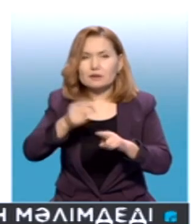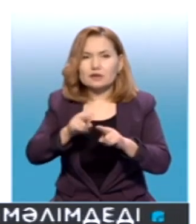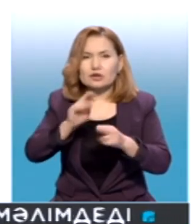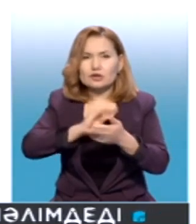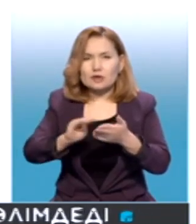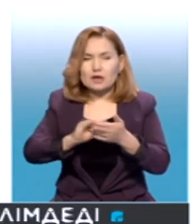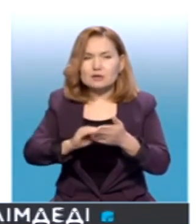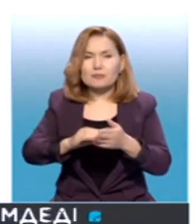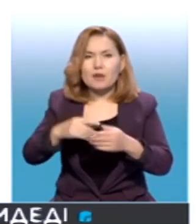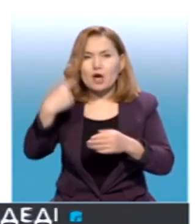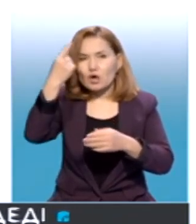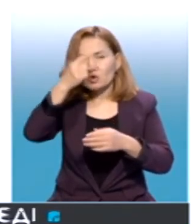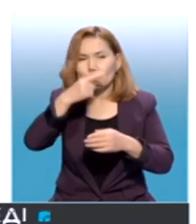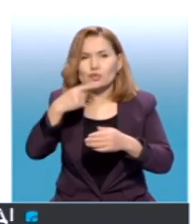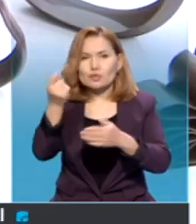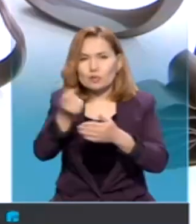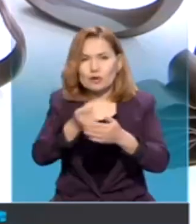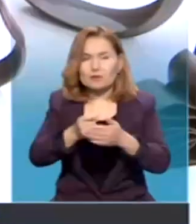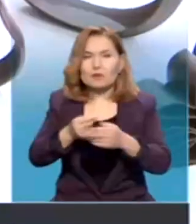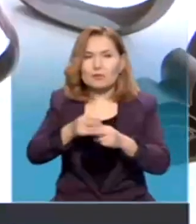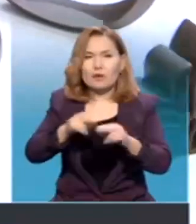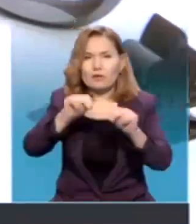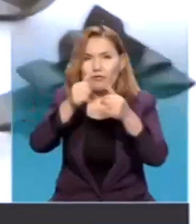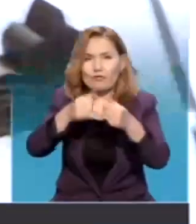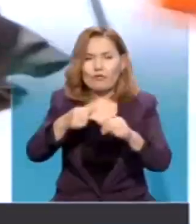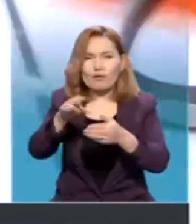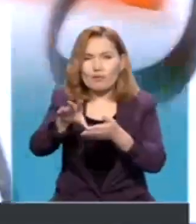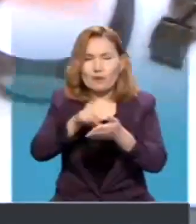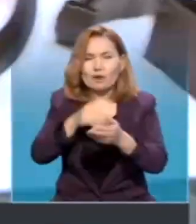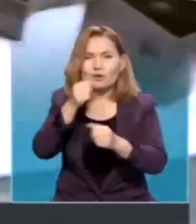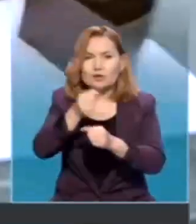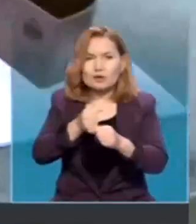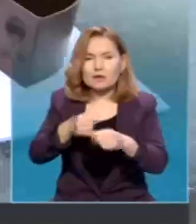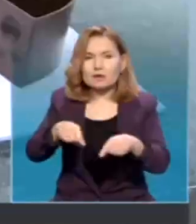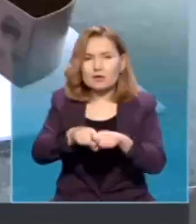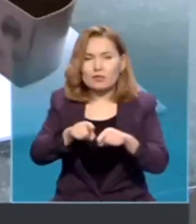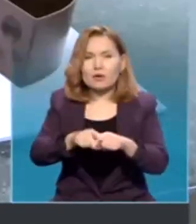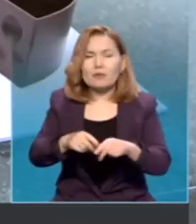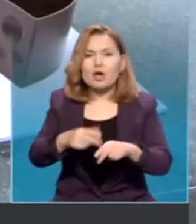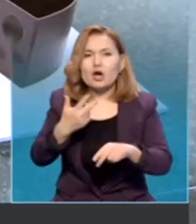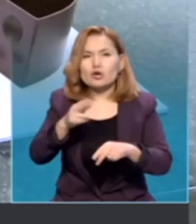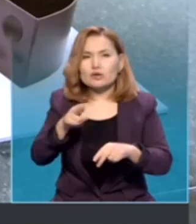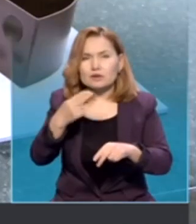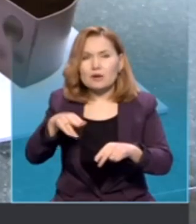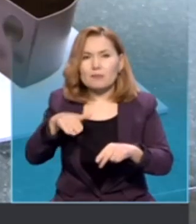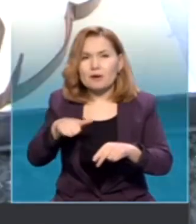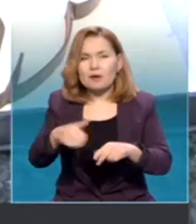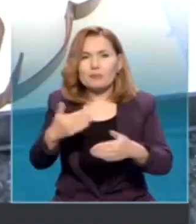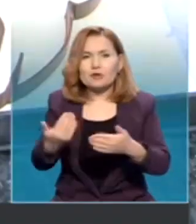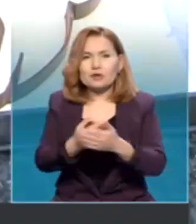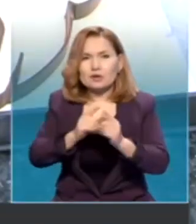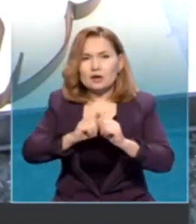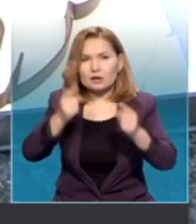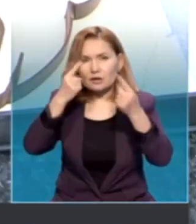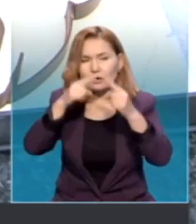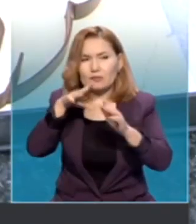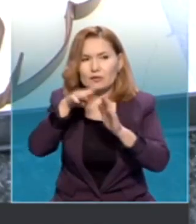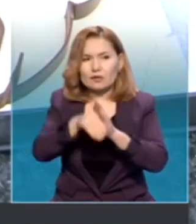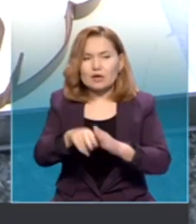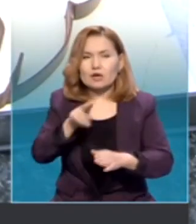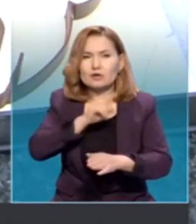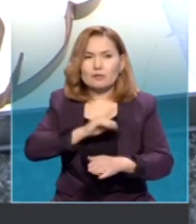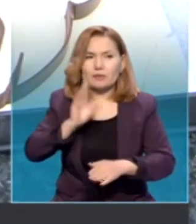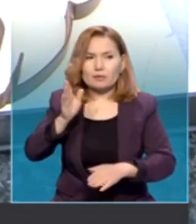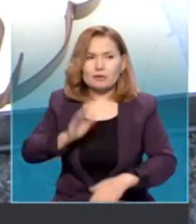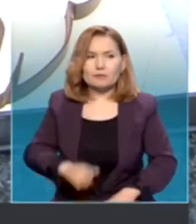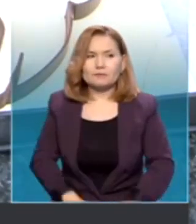береді. Осында эксклюзивті дүниелерді көптеп шығару үшін компания 3D принтерлардың санын арттырып, жаңа инновациялық жобаларды жүзеге асырмақ.